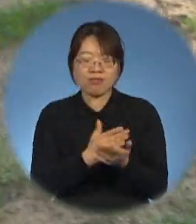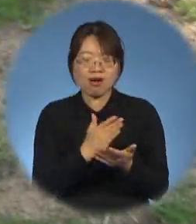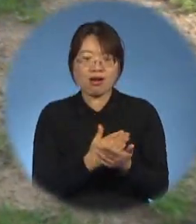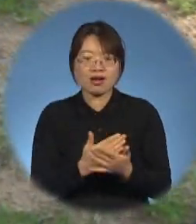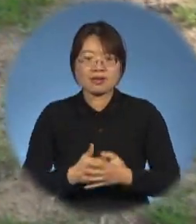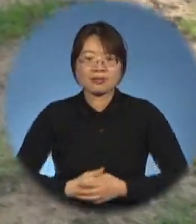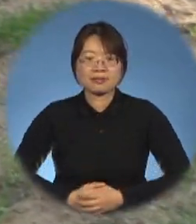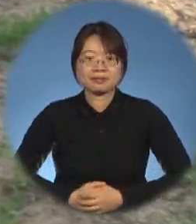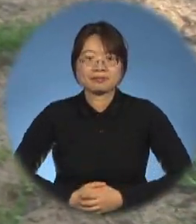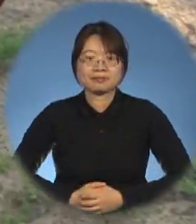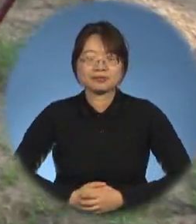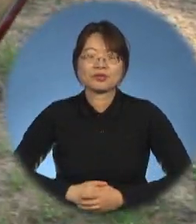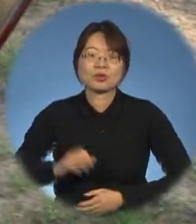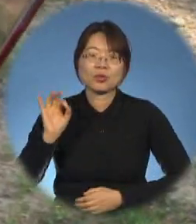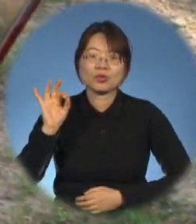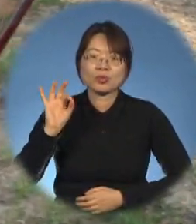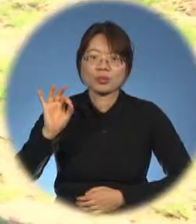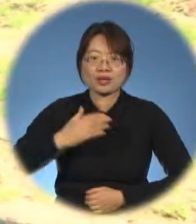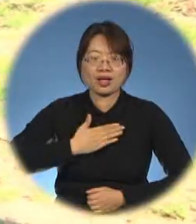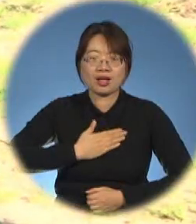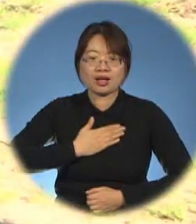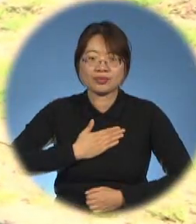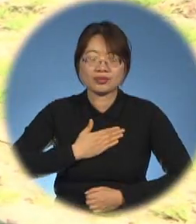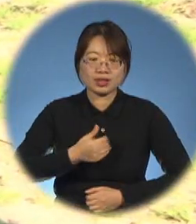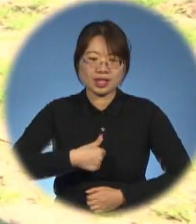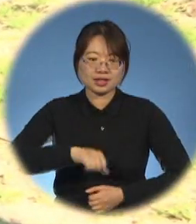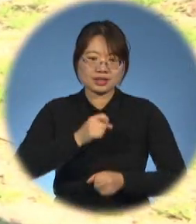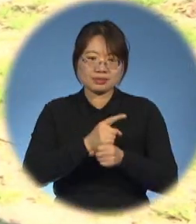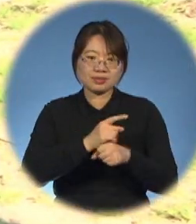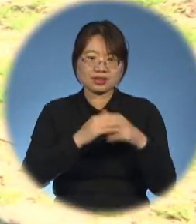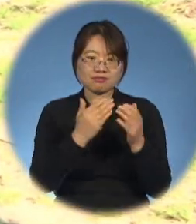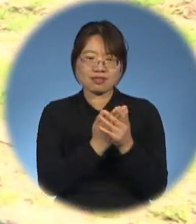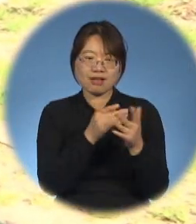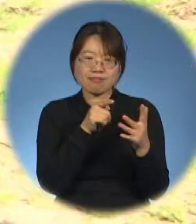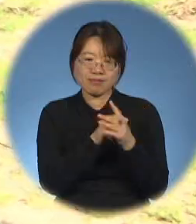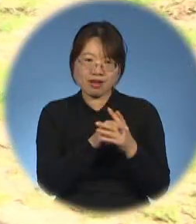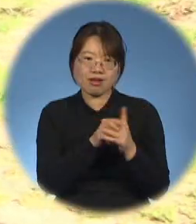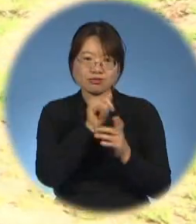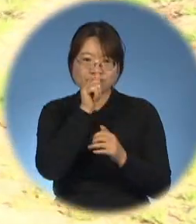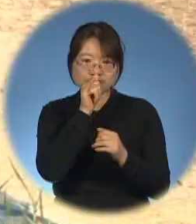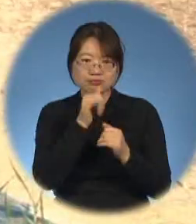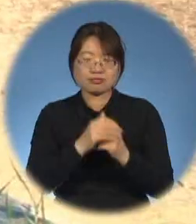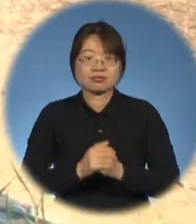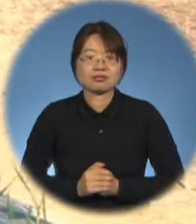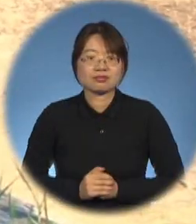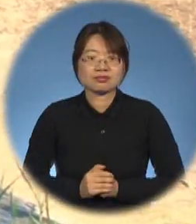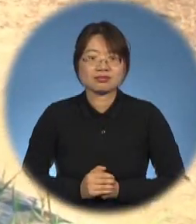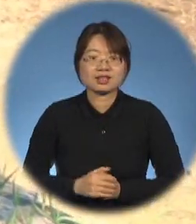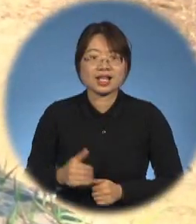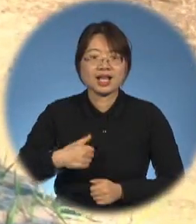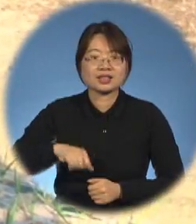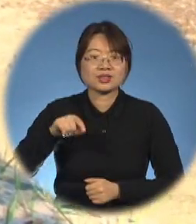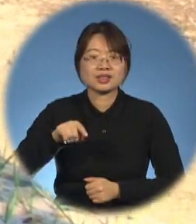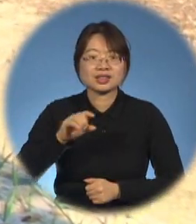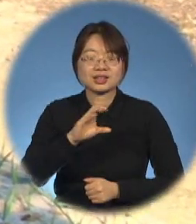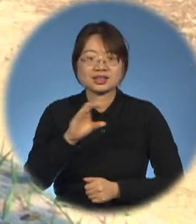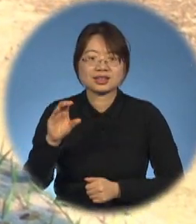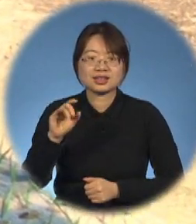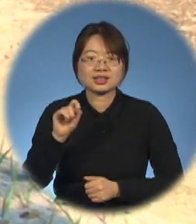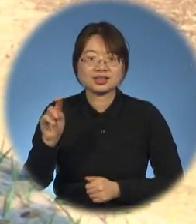오냐오냐 말았다 아 드 거니 이미 다 되고 있었네요 아들이